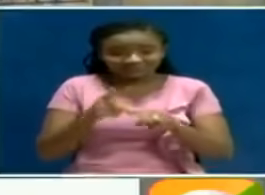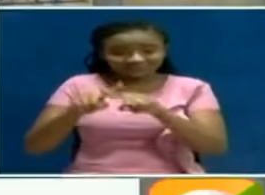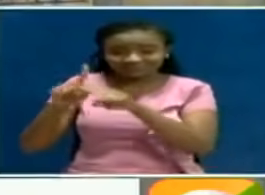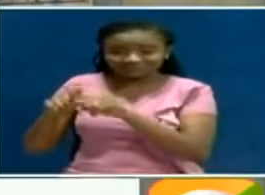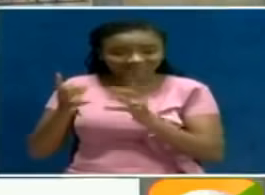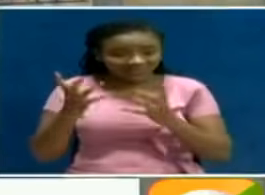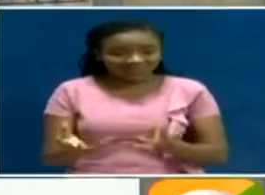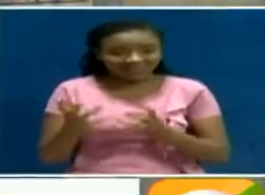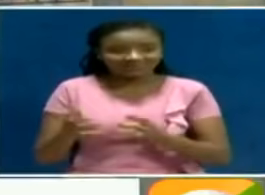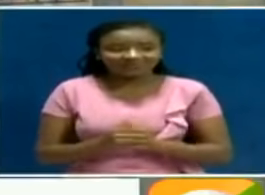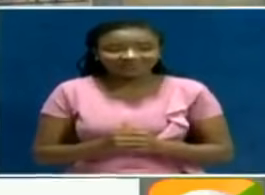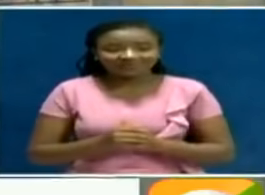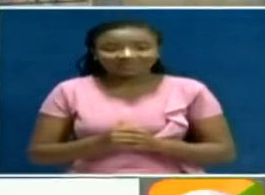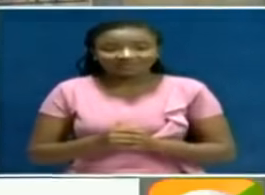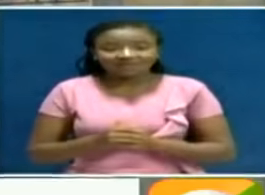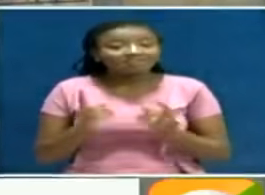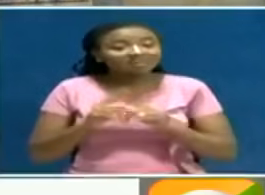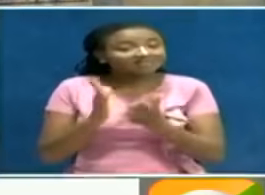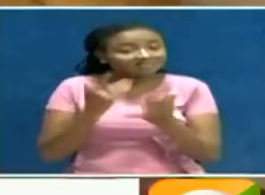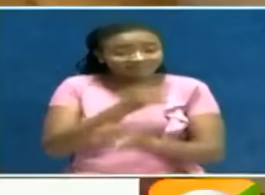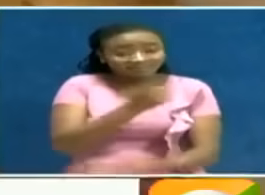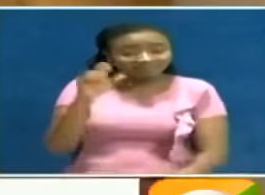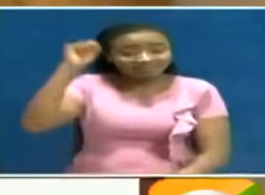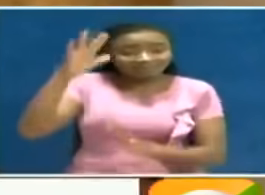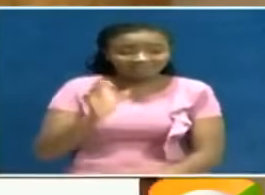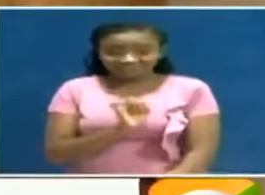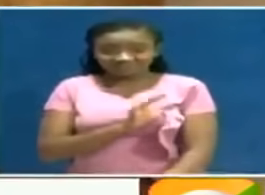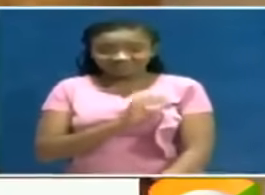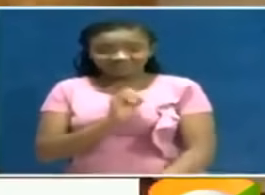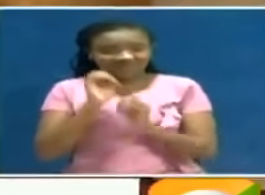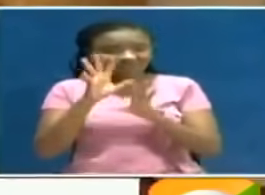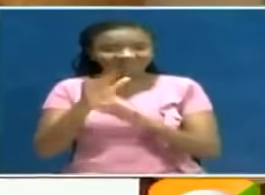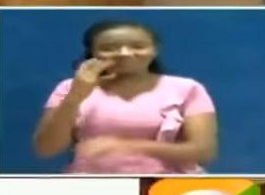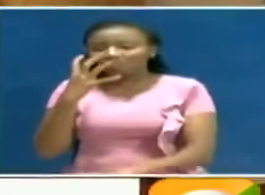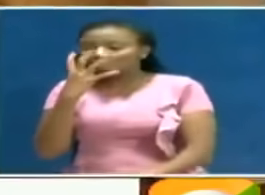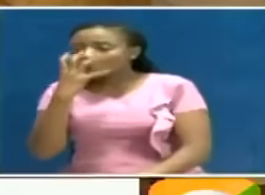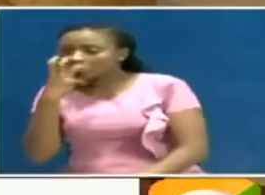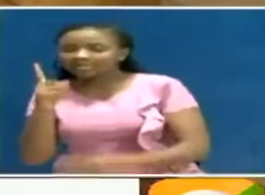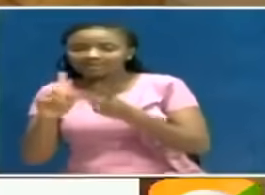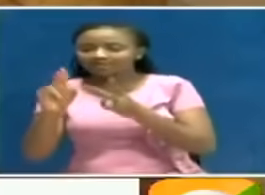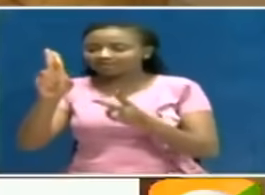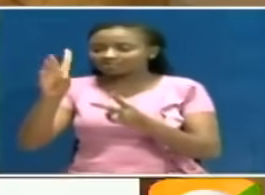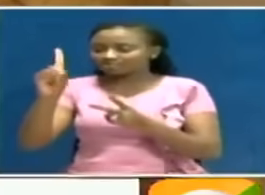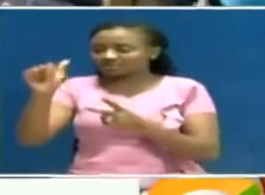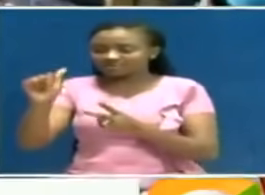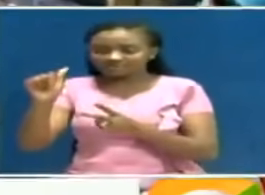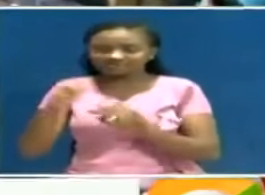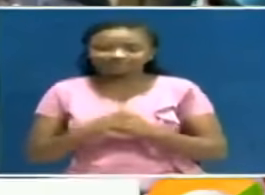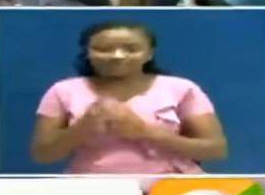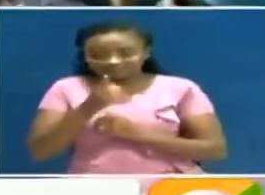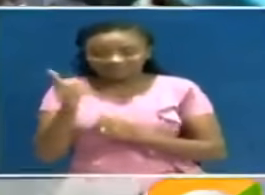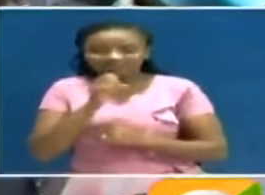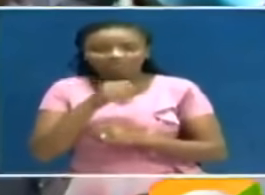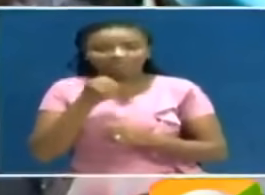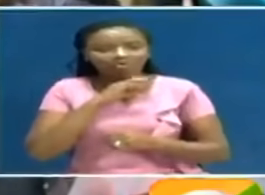kura zikikosa kuwazuia baadhi ya wanasiasa wa mrengo wa ODM na UDA kulalamikia kudhulumiwa. We